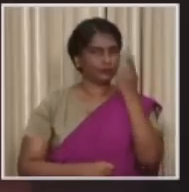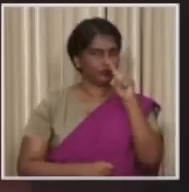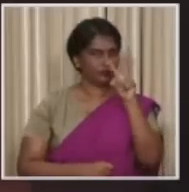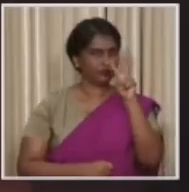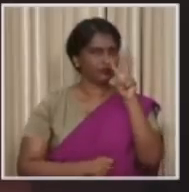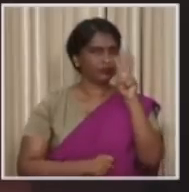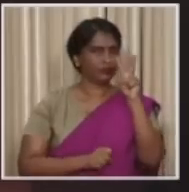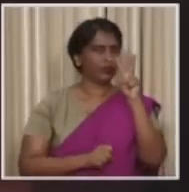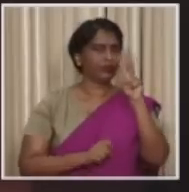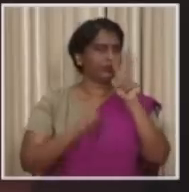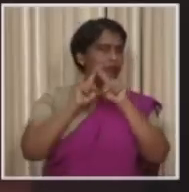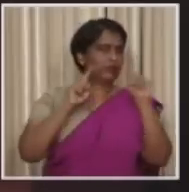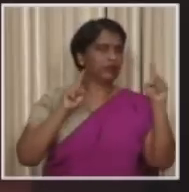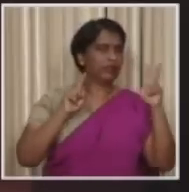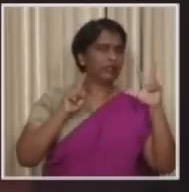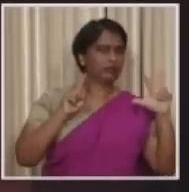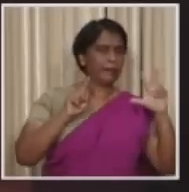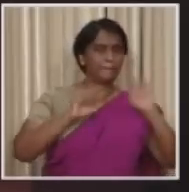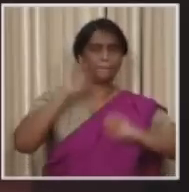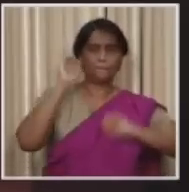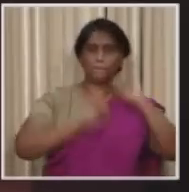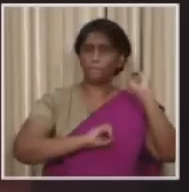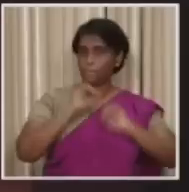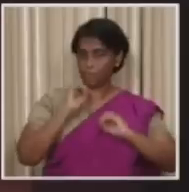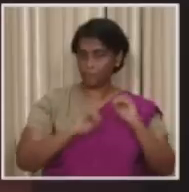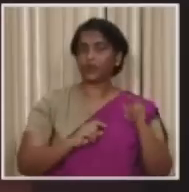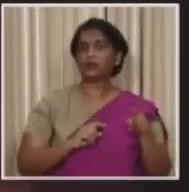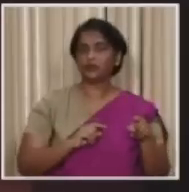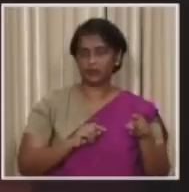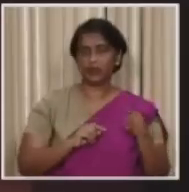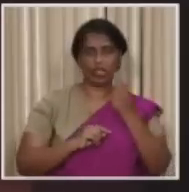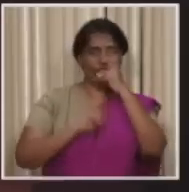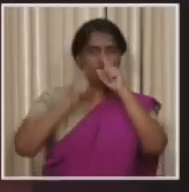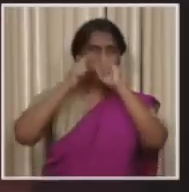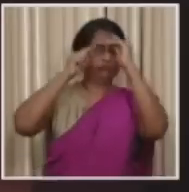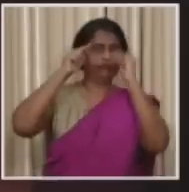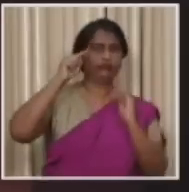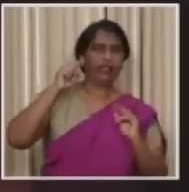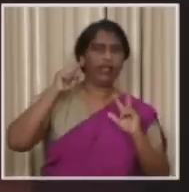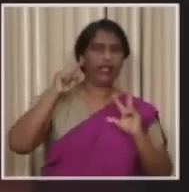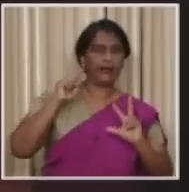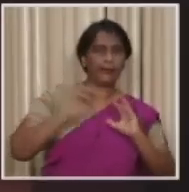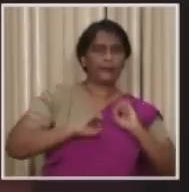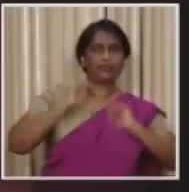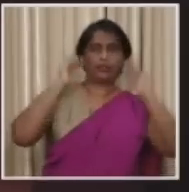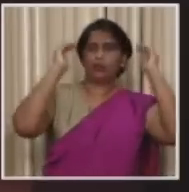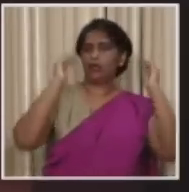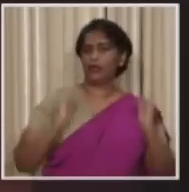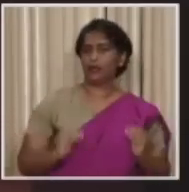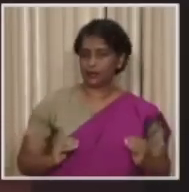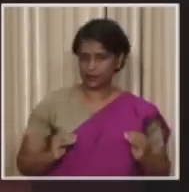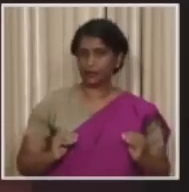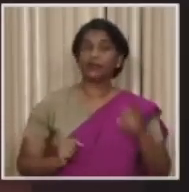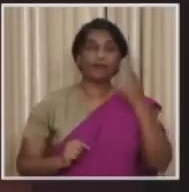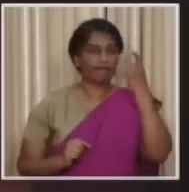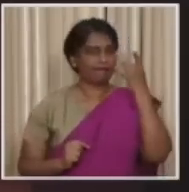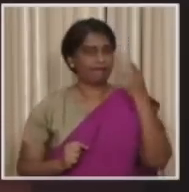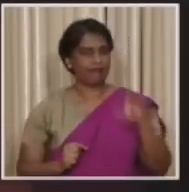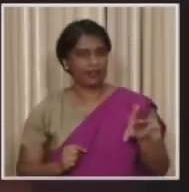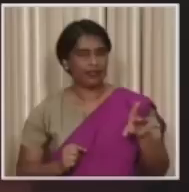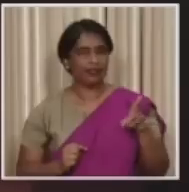සිට 8 දක්වා දළ දේශීය නිෂ්පාදිතයේ ප්‍රතිශතයක් හැටියට පහළ වැටුණා. ඒ නිසා